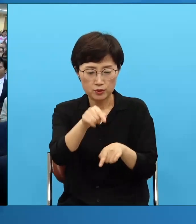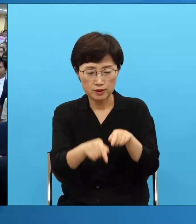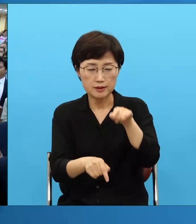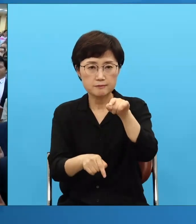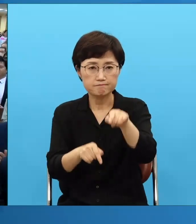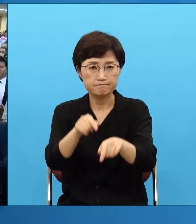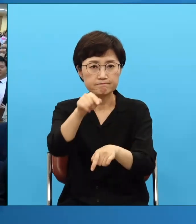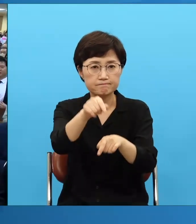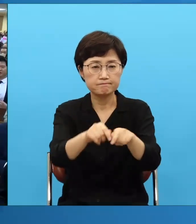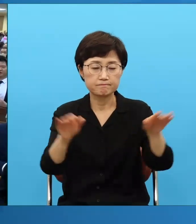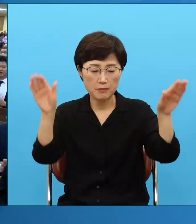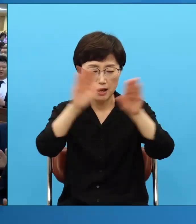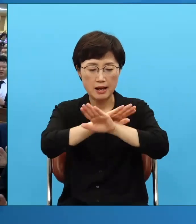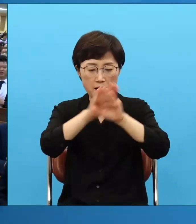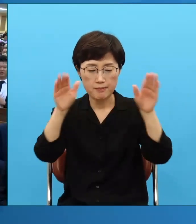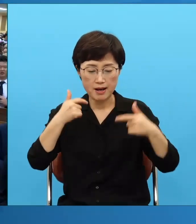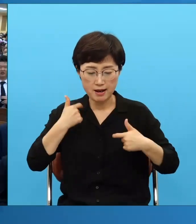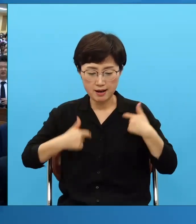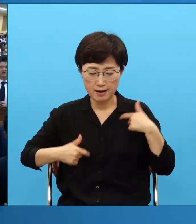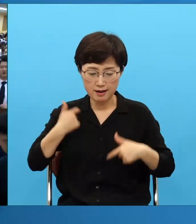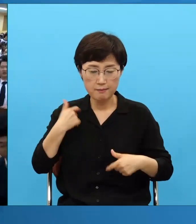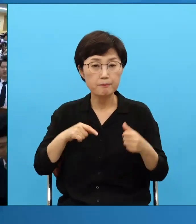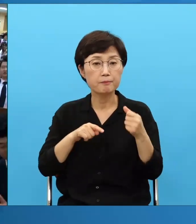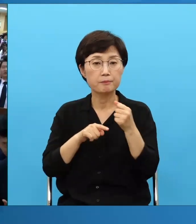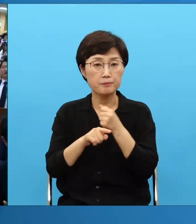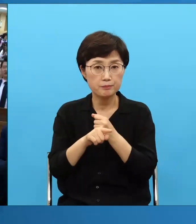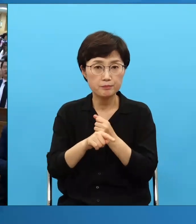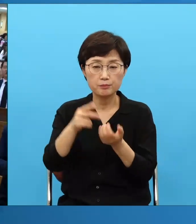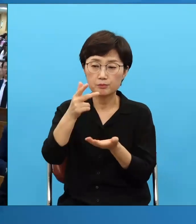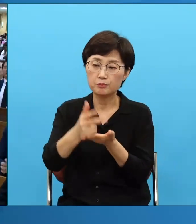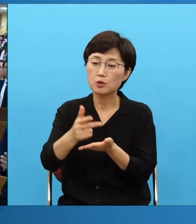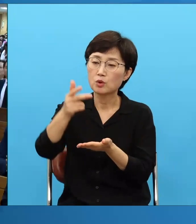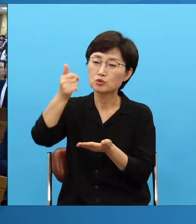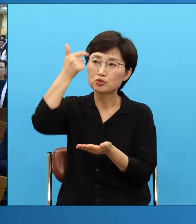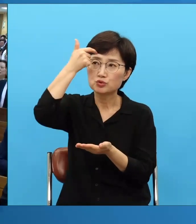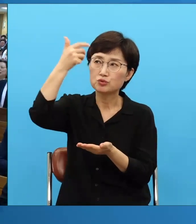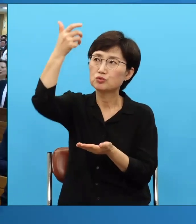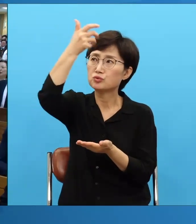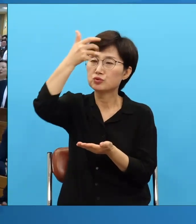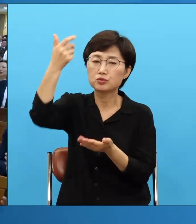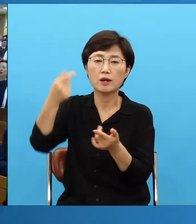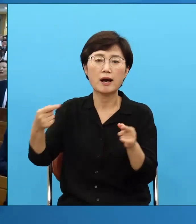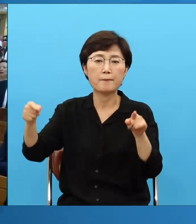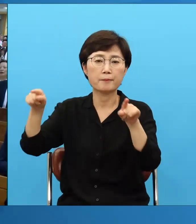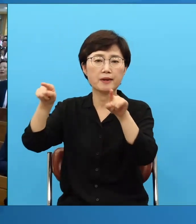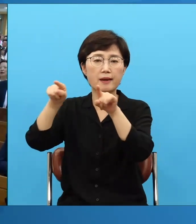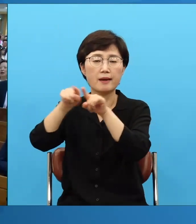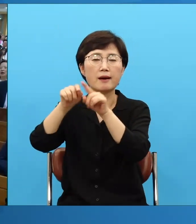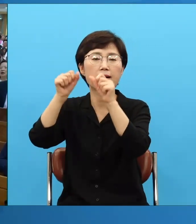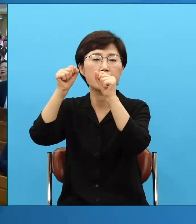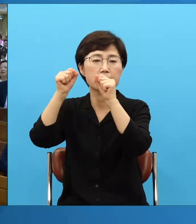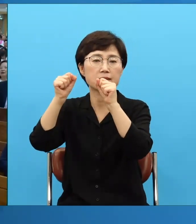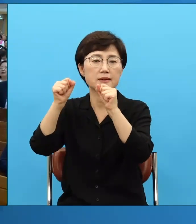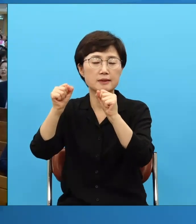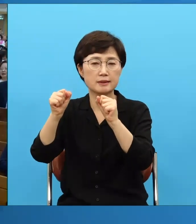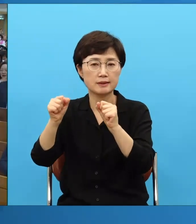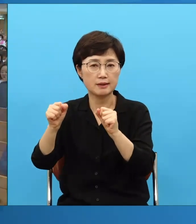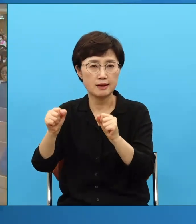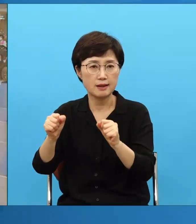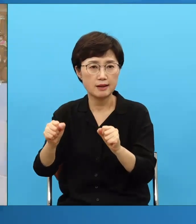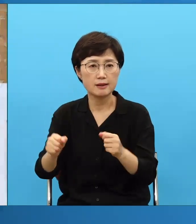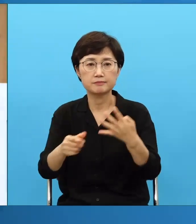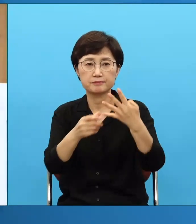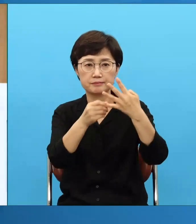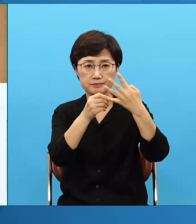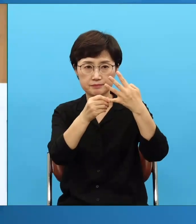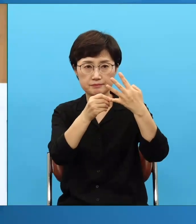좁은 길을 걸으며 만나 기뻐하는 것 주의 영이 함께하니